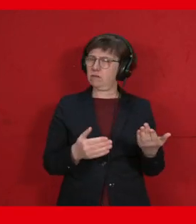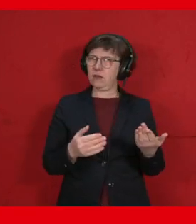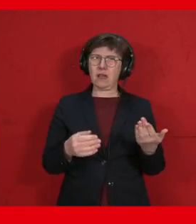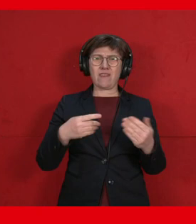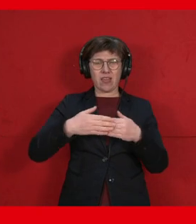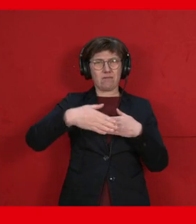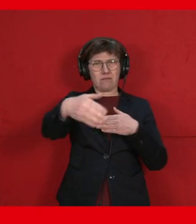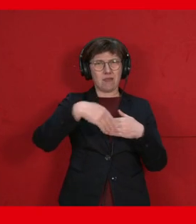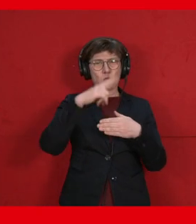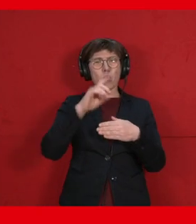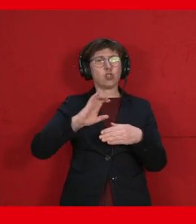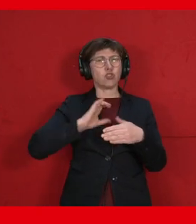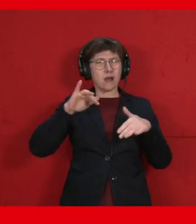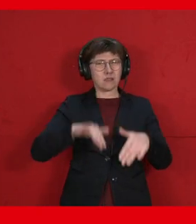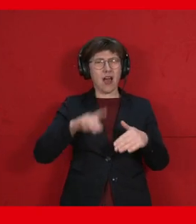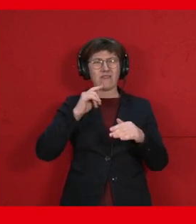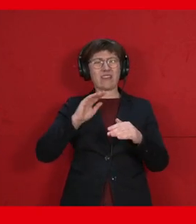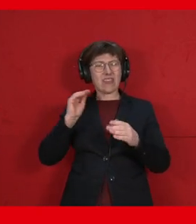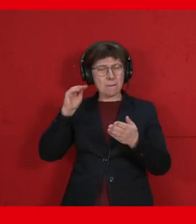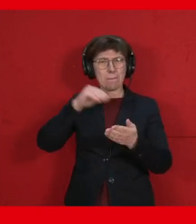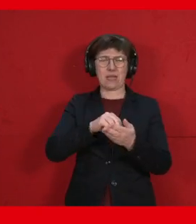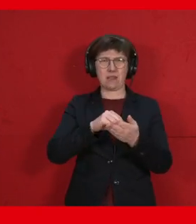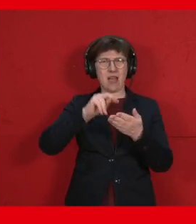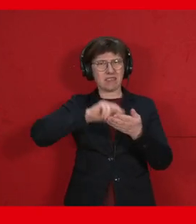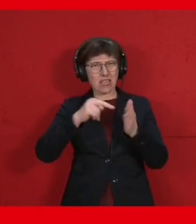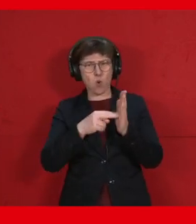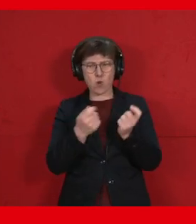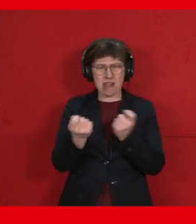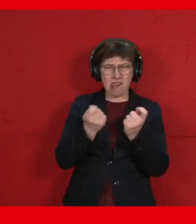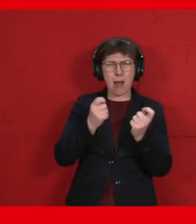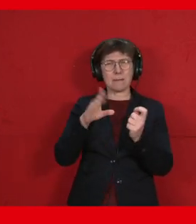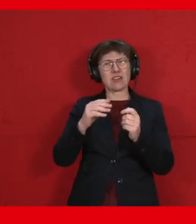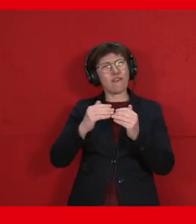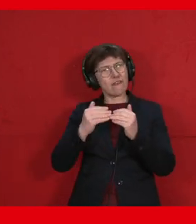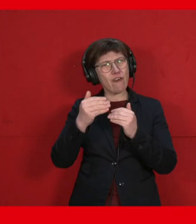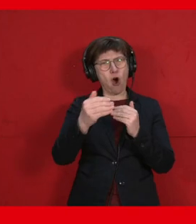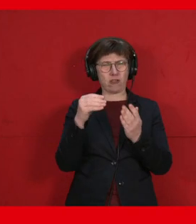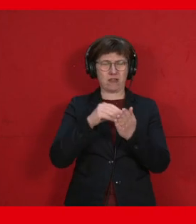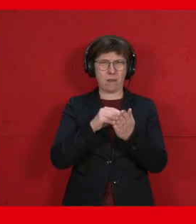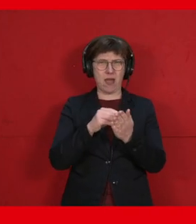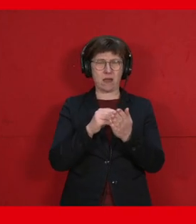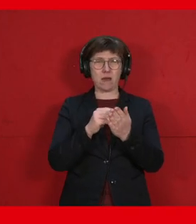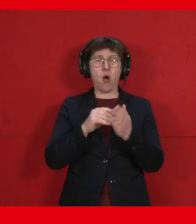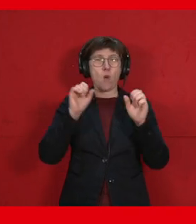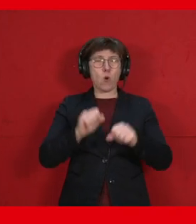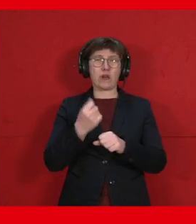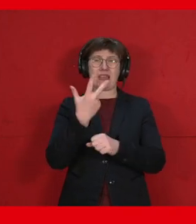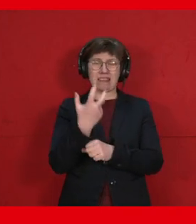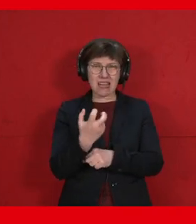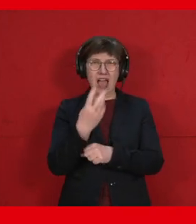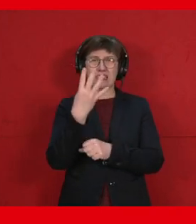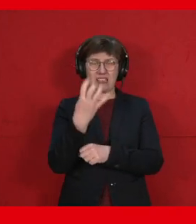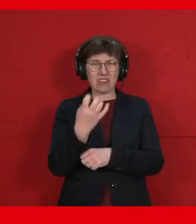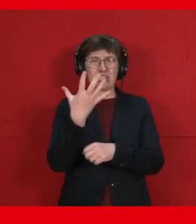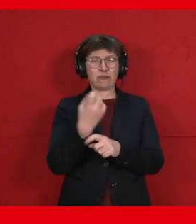uns steht, nur eine Chance, wenn wir wirklich vorne an sind, was die Technologien betrifft. Und das ist eine Möglichkeit, nochmal für 30, 40,